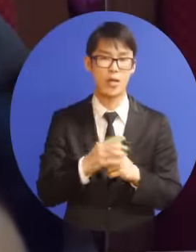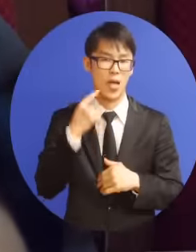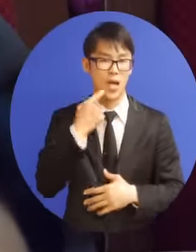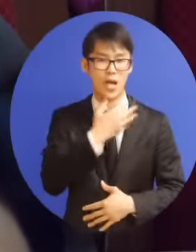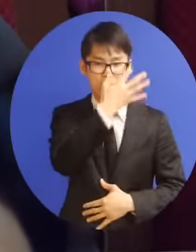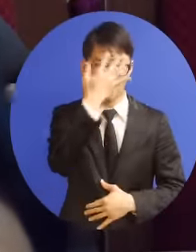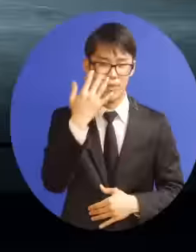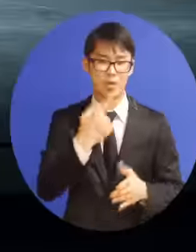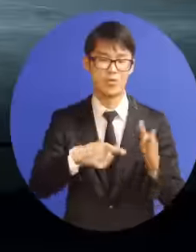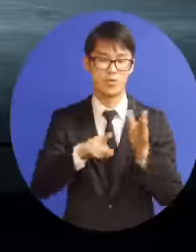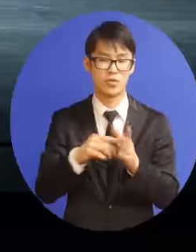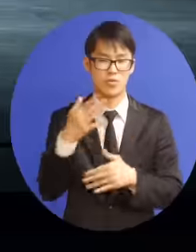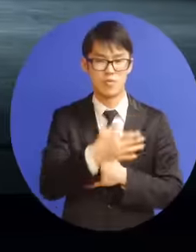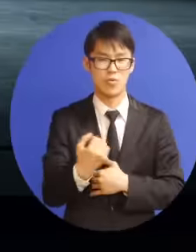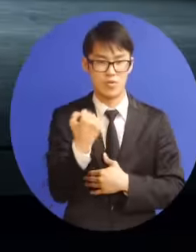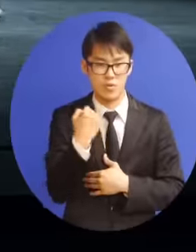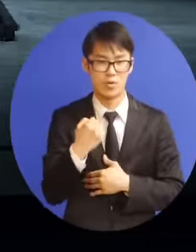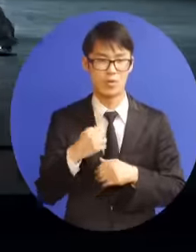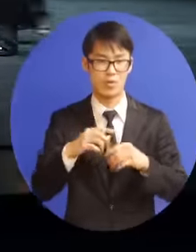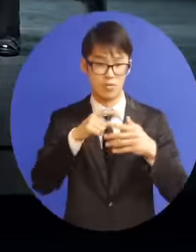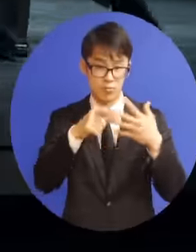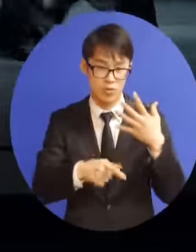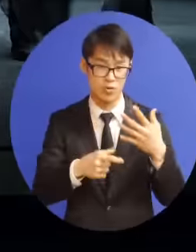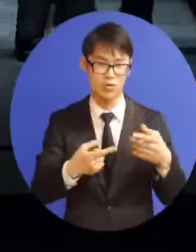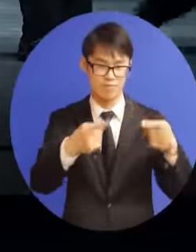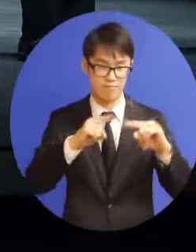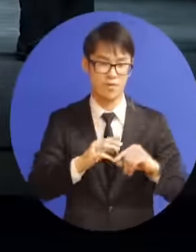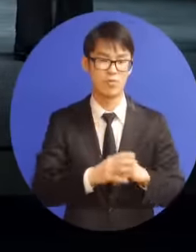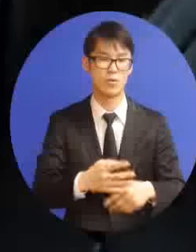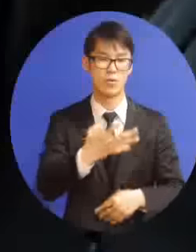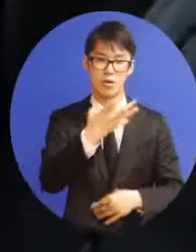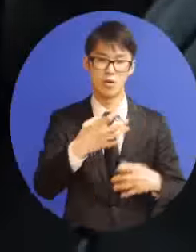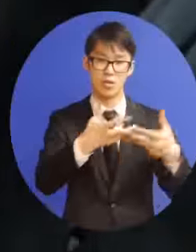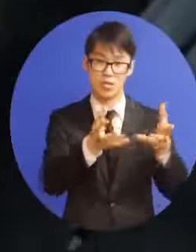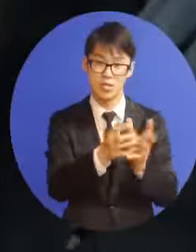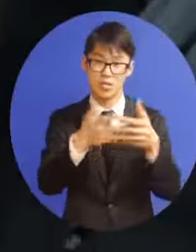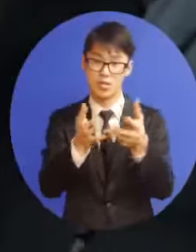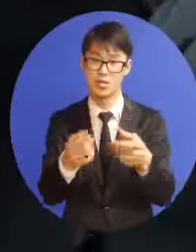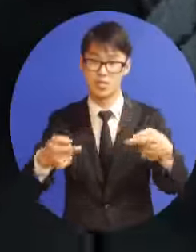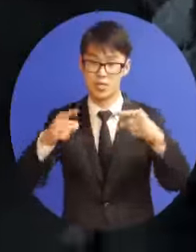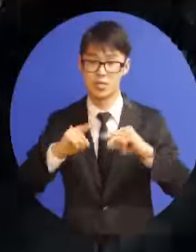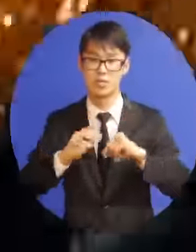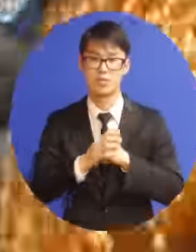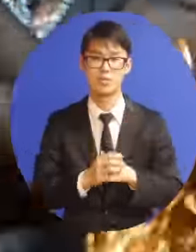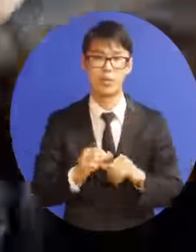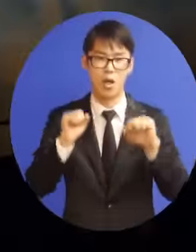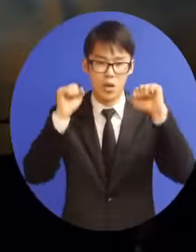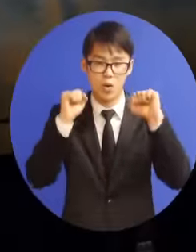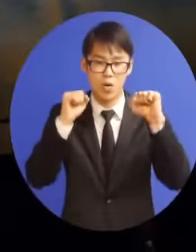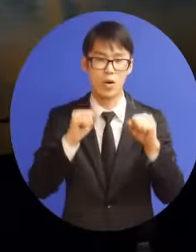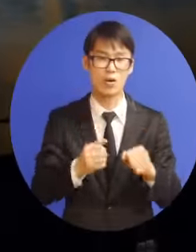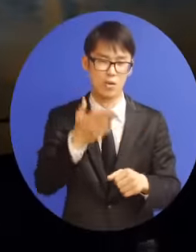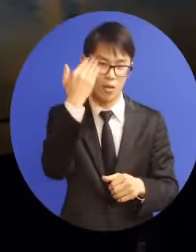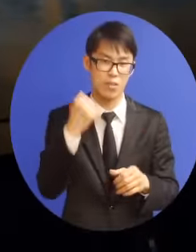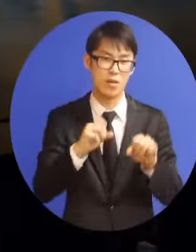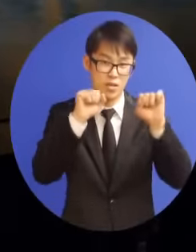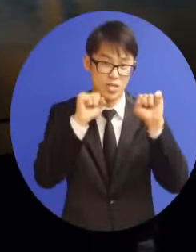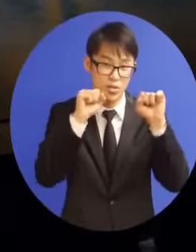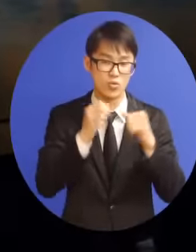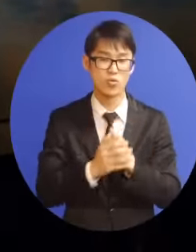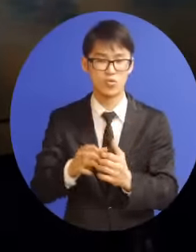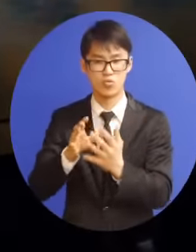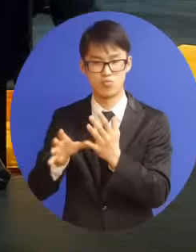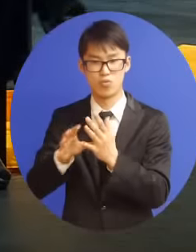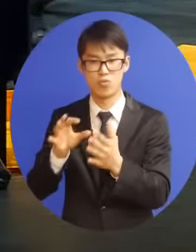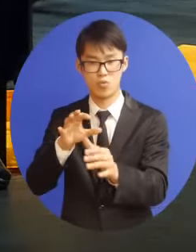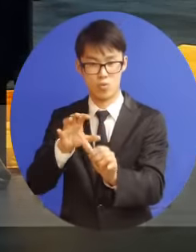노년 건강 백세 운동교실 프로그램에 참여한 14개 팀이 출전해 건강 민속체조, 건강 기구체조,